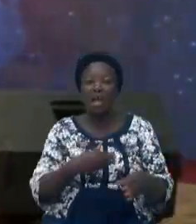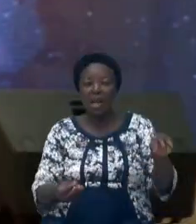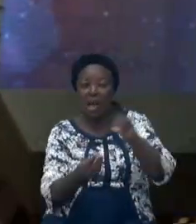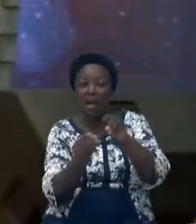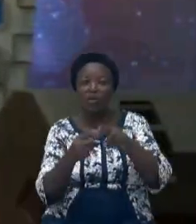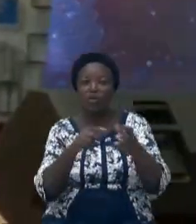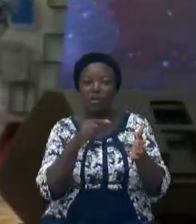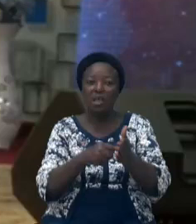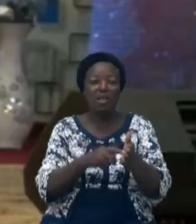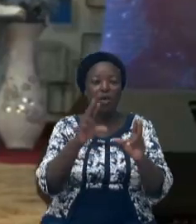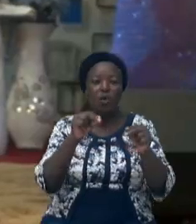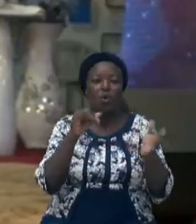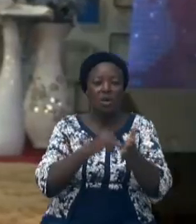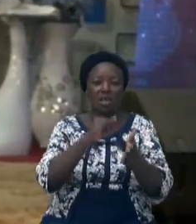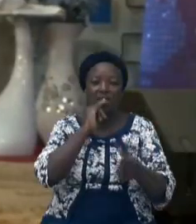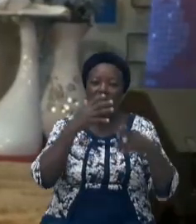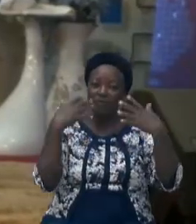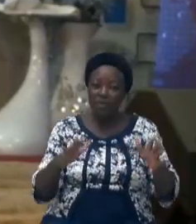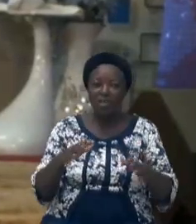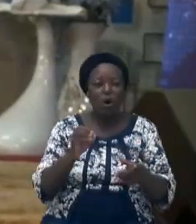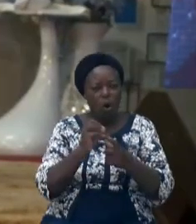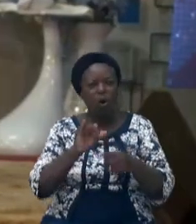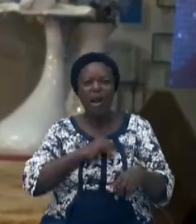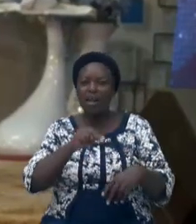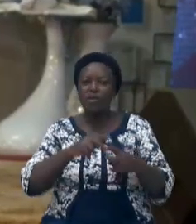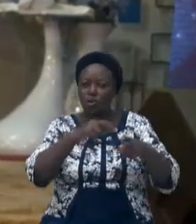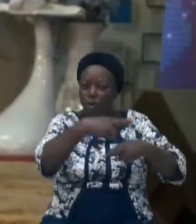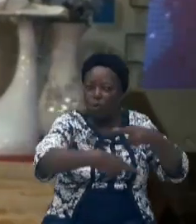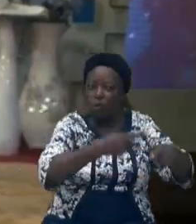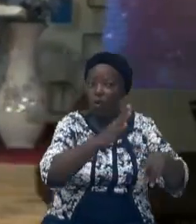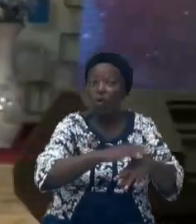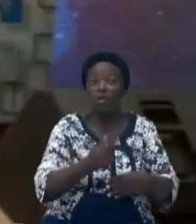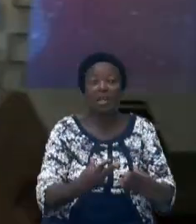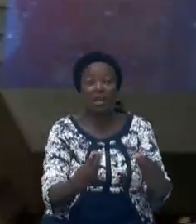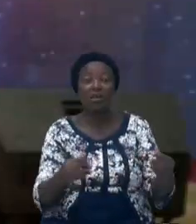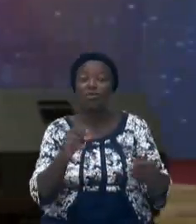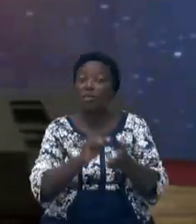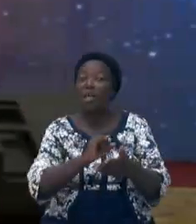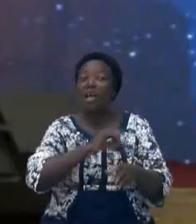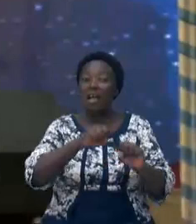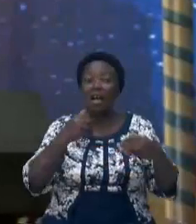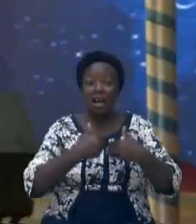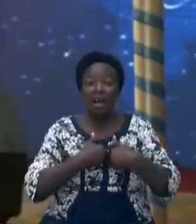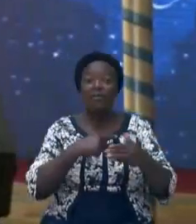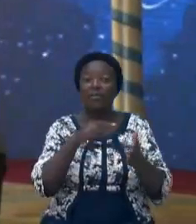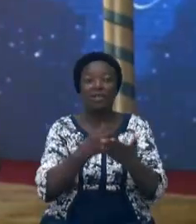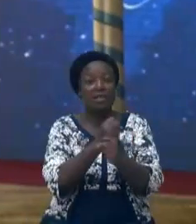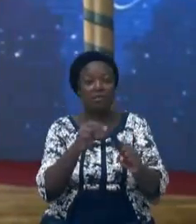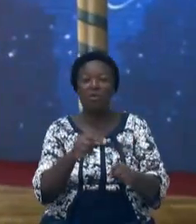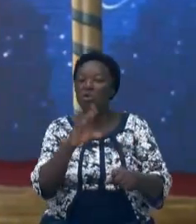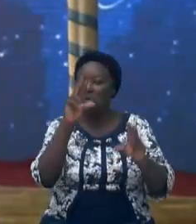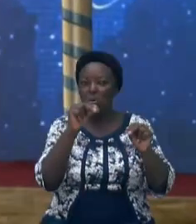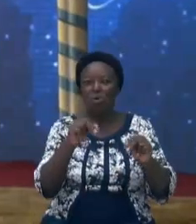amener en cause de l'île sainte pour ajouter notre accompli je dois peut être roulé par terre pour avoir